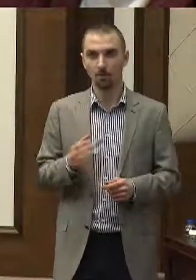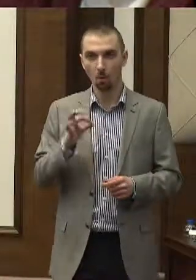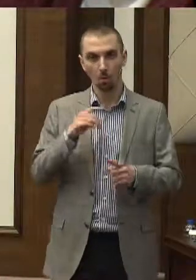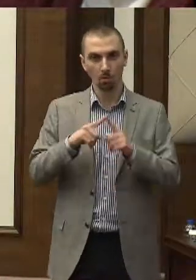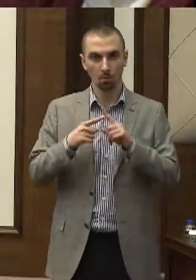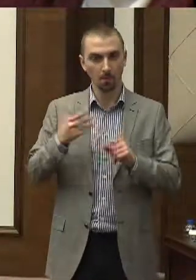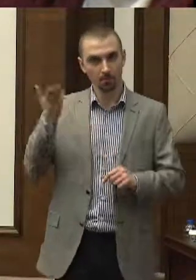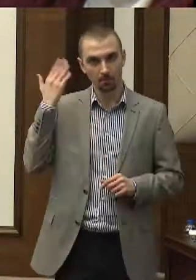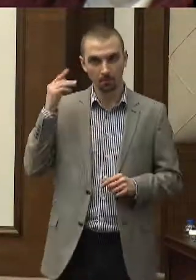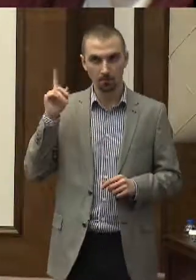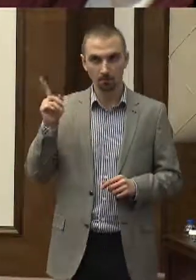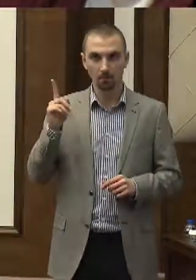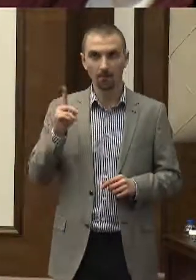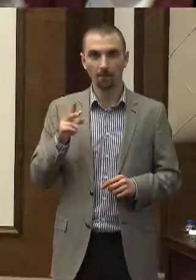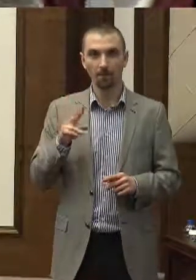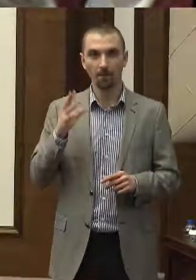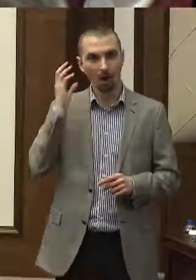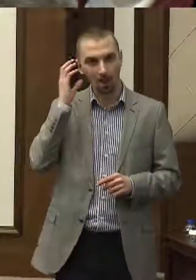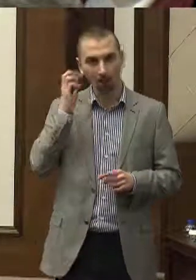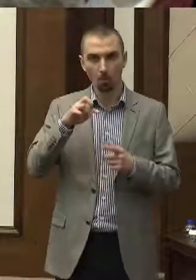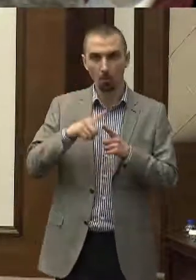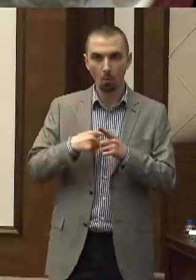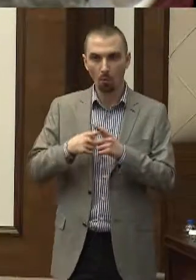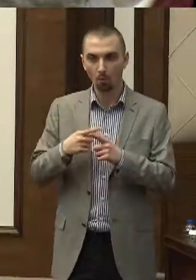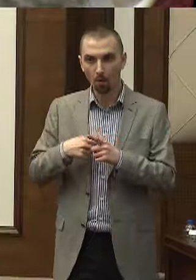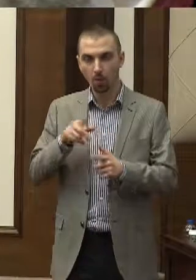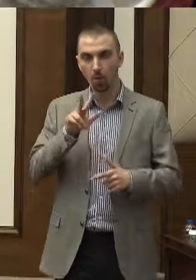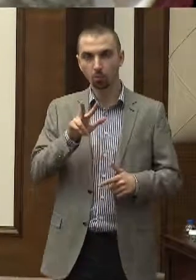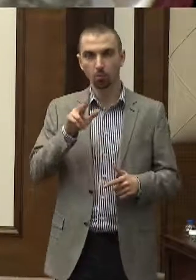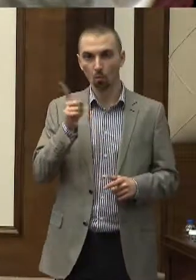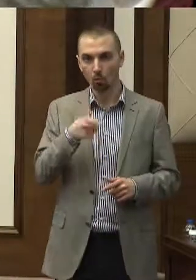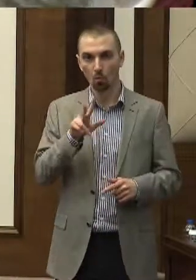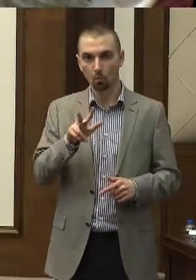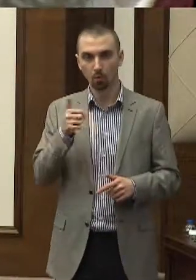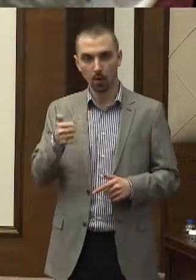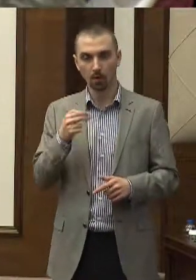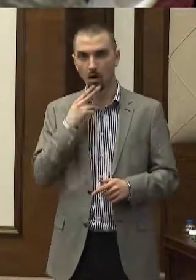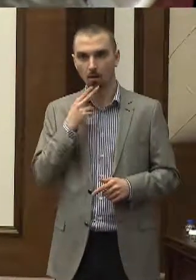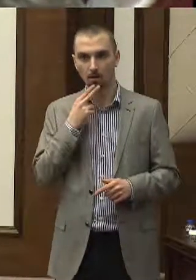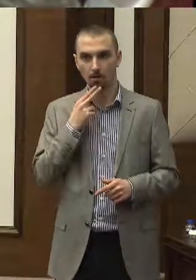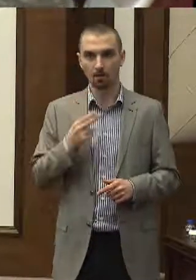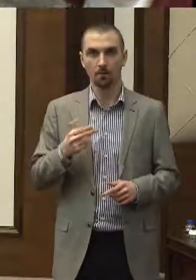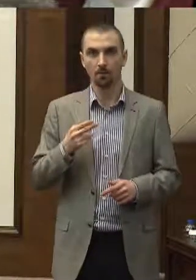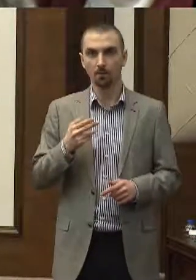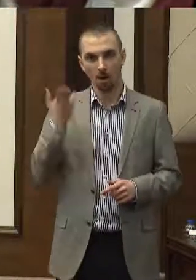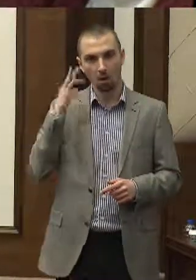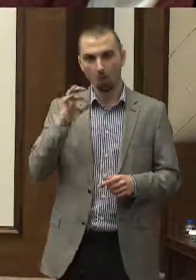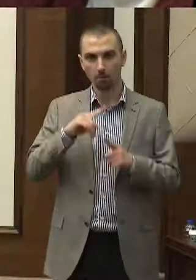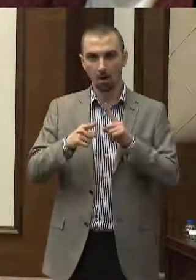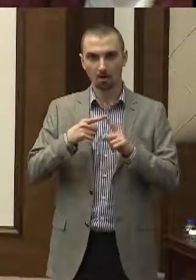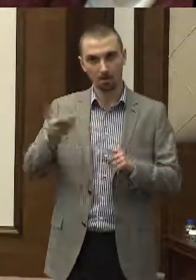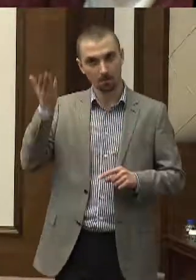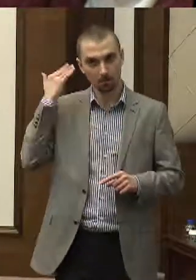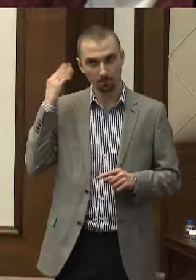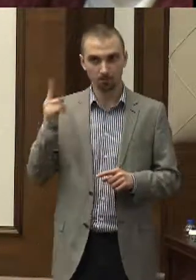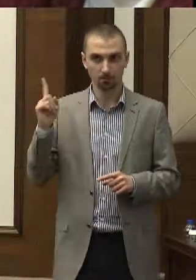Osmanlı'da vakıf kurucularının %36'sı kadın. Çok ilginç bir rakam. %36'sı kadın.